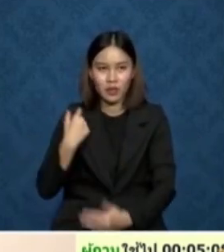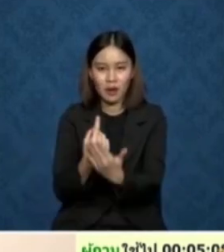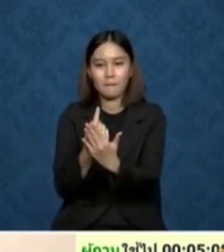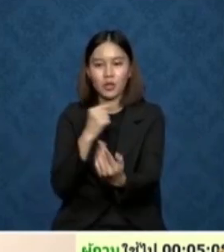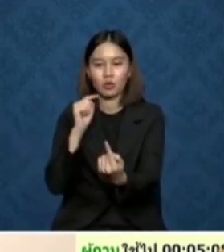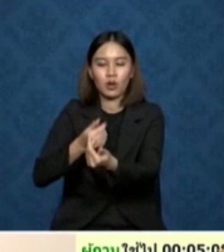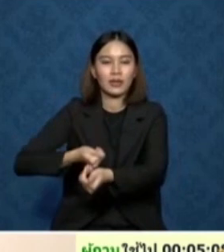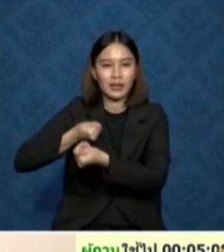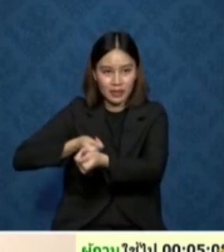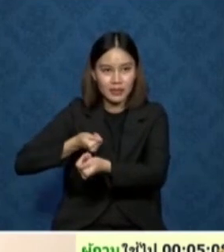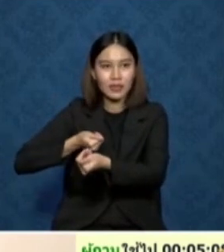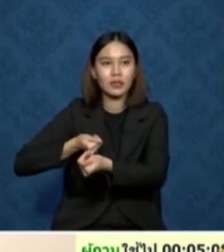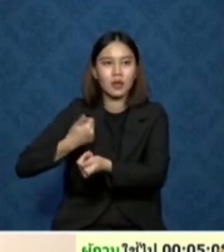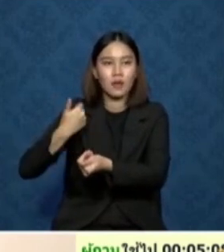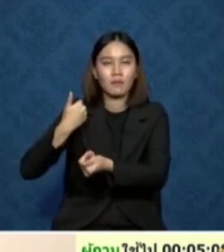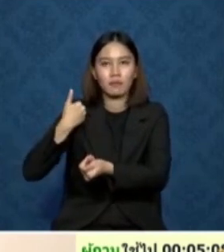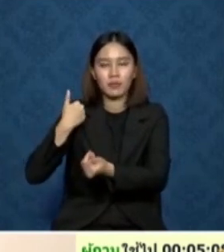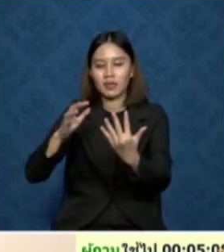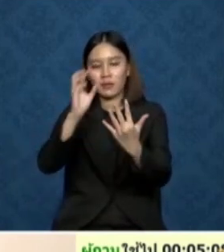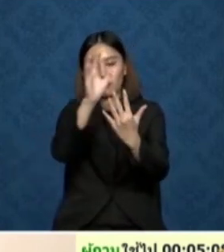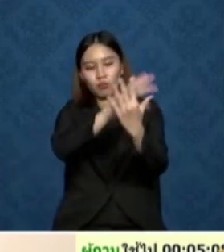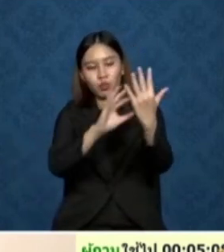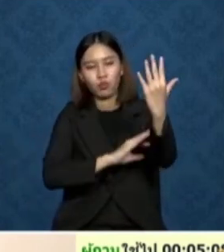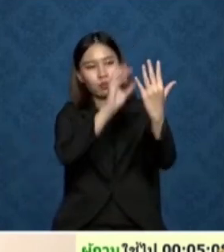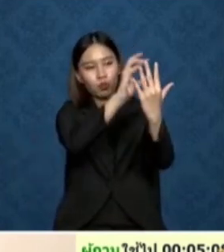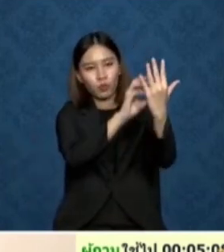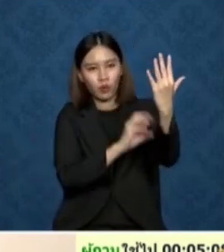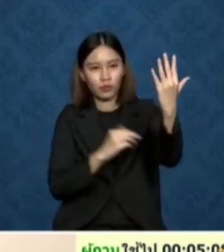ตัวแถดทraiศตก Happyมีอยู่เกือบทั่วประเทศ